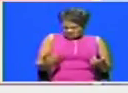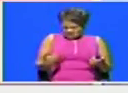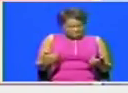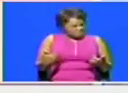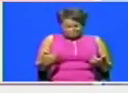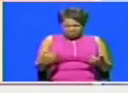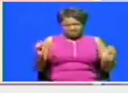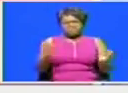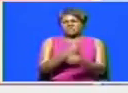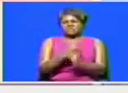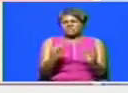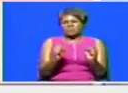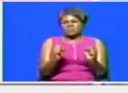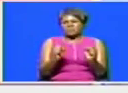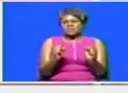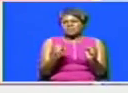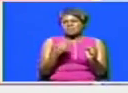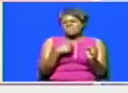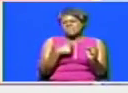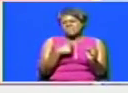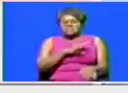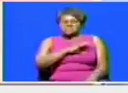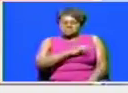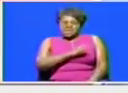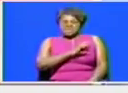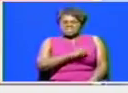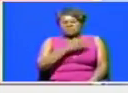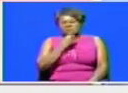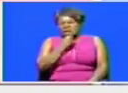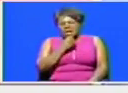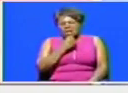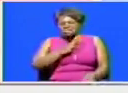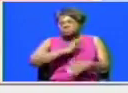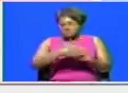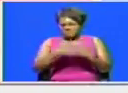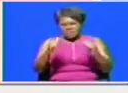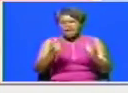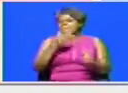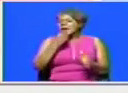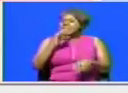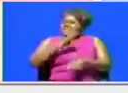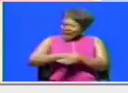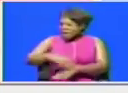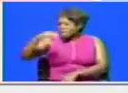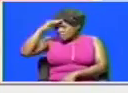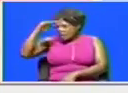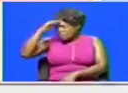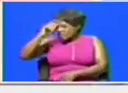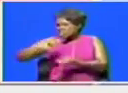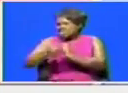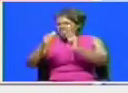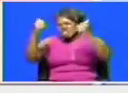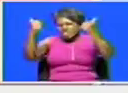kama wewe ni mwanamke pale unasema wewe unavumilia mwanaume, atunangoja sijuta, hakuna mtu akurekebika. Mwanaume ule ulimpata akiwa mlevi unangoja arekebika